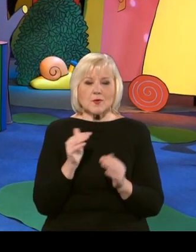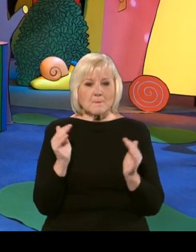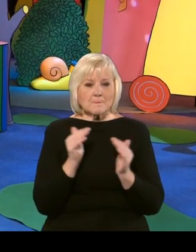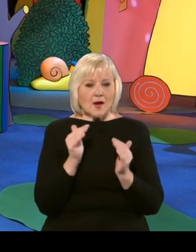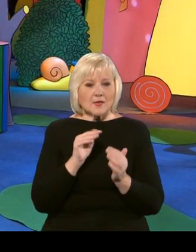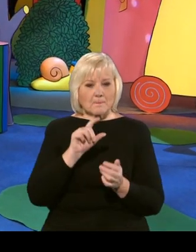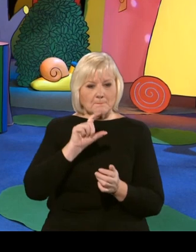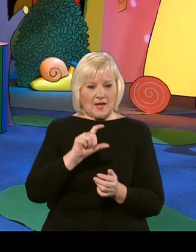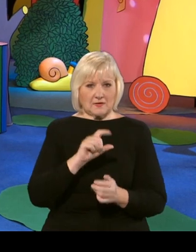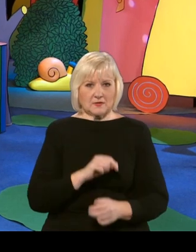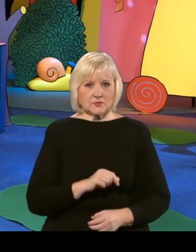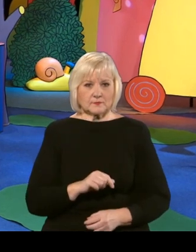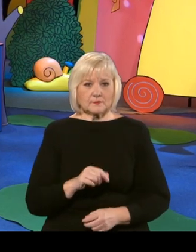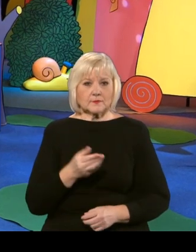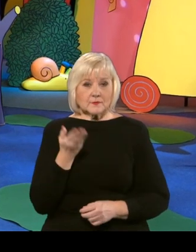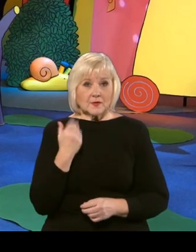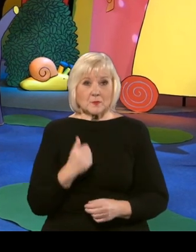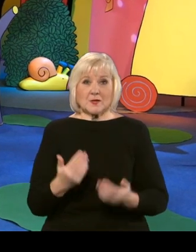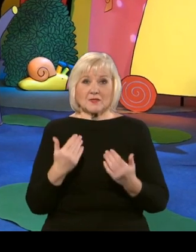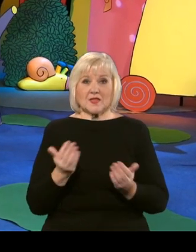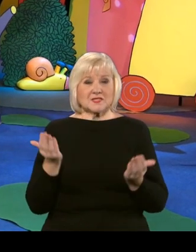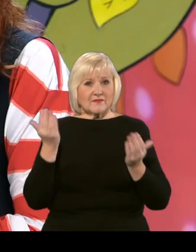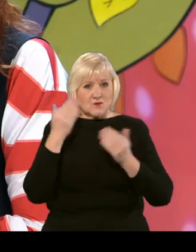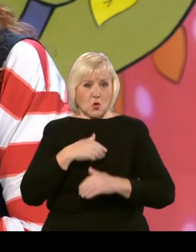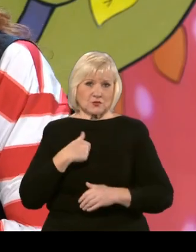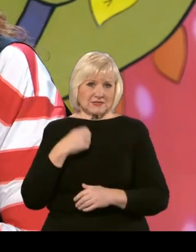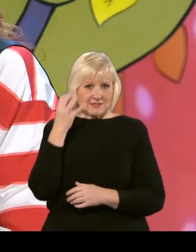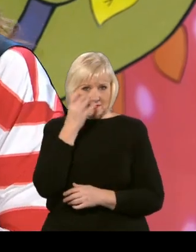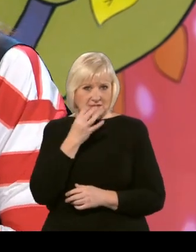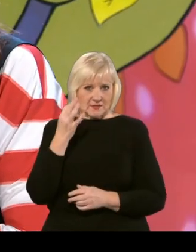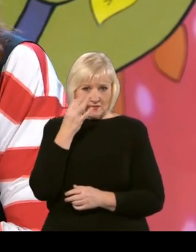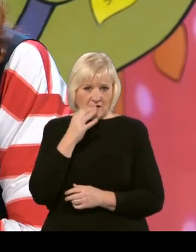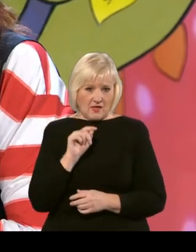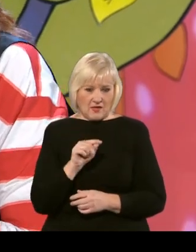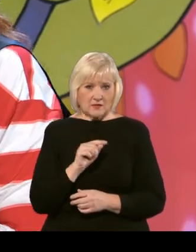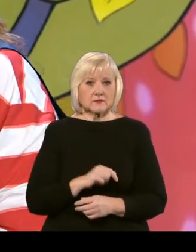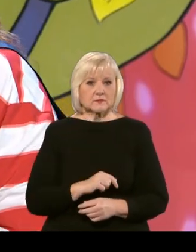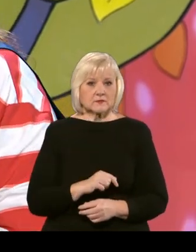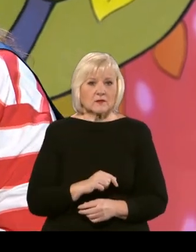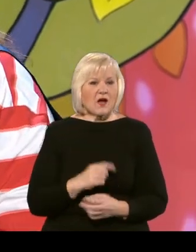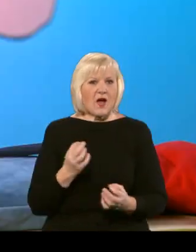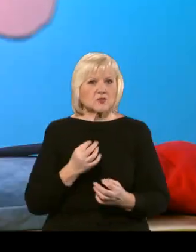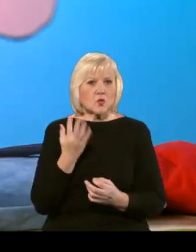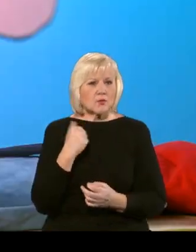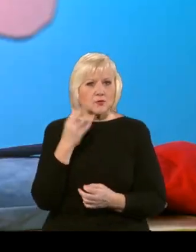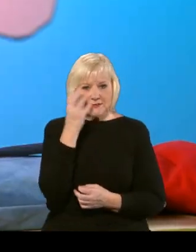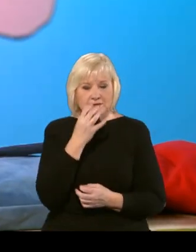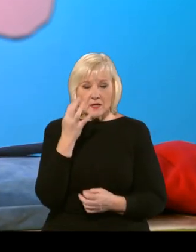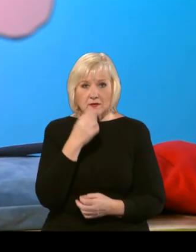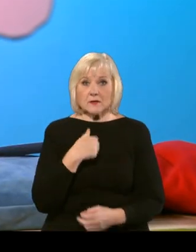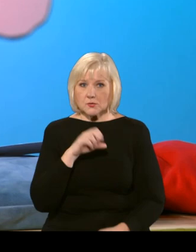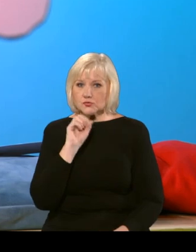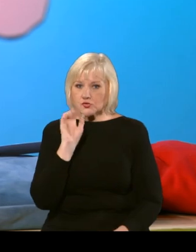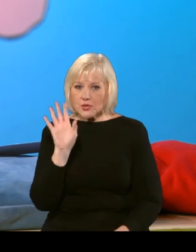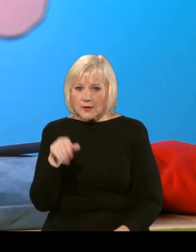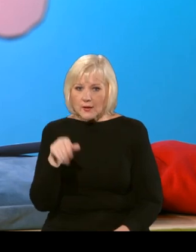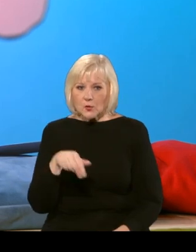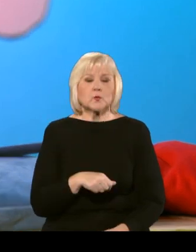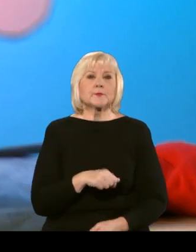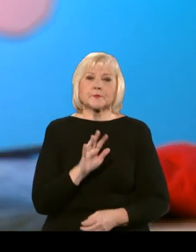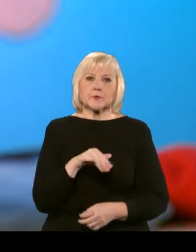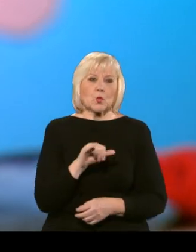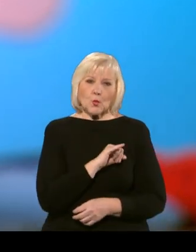panáček. Dneska v noci se mi totiž o nich zdálo. Vážně? A povíš nám co? Povím. To